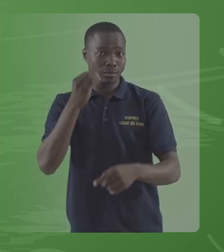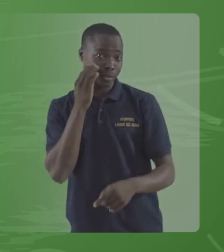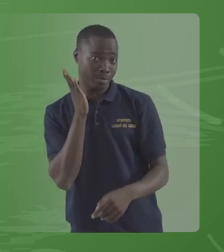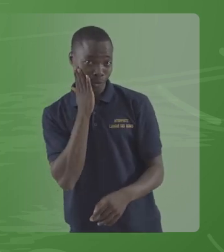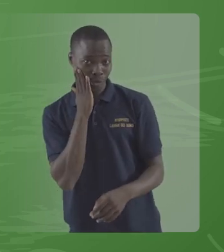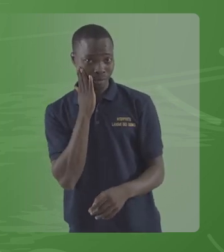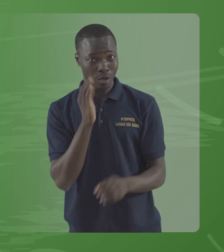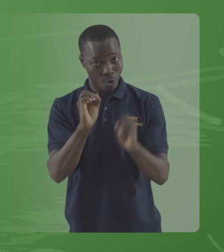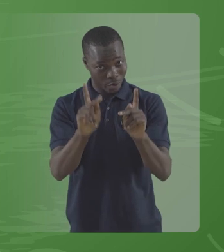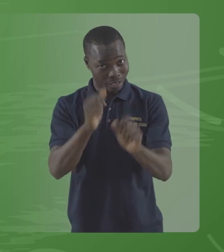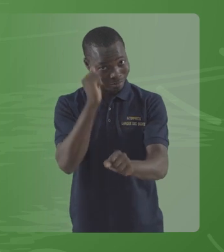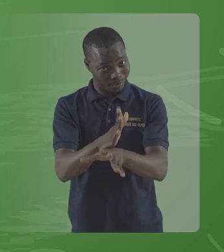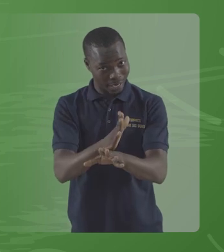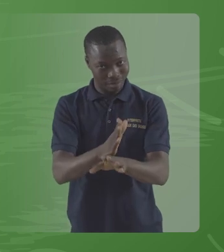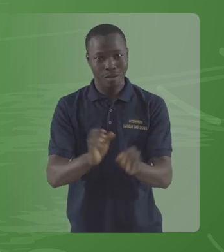de maison.